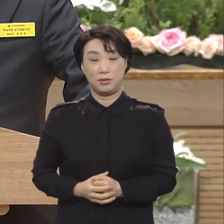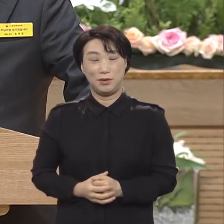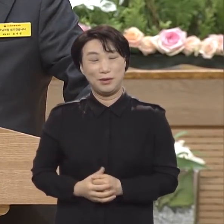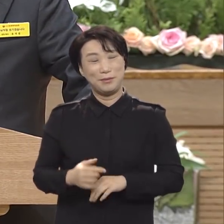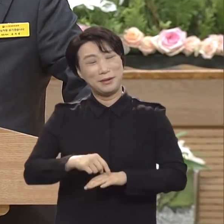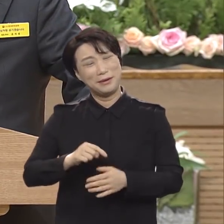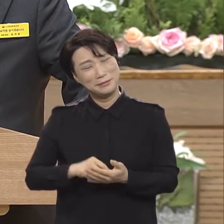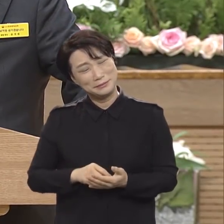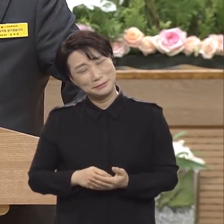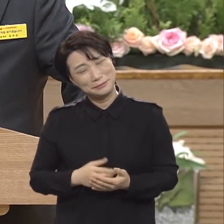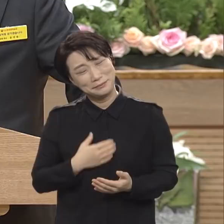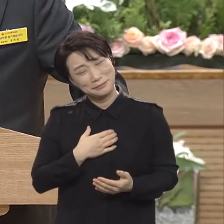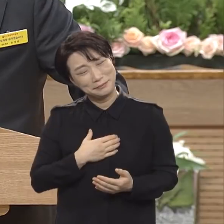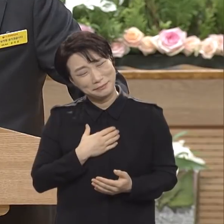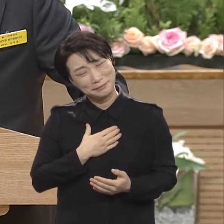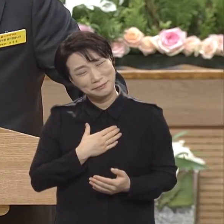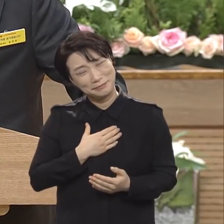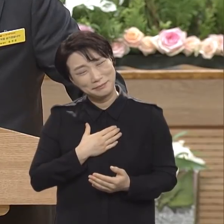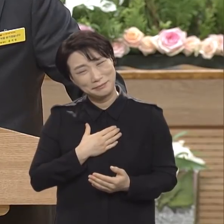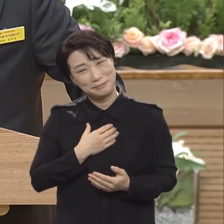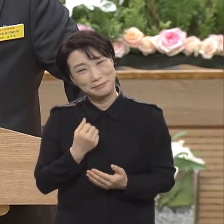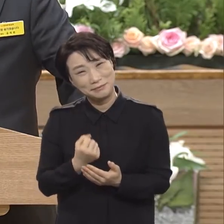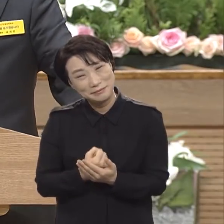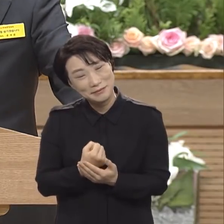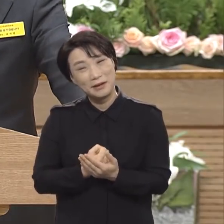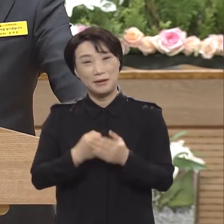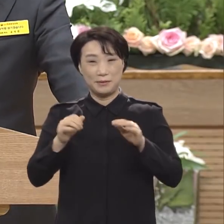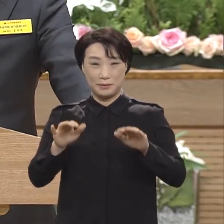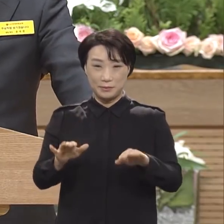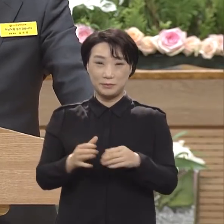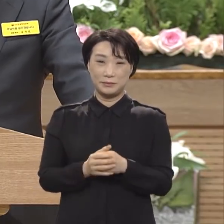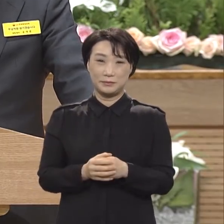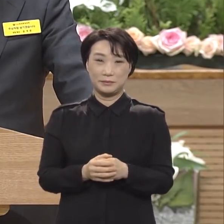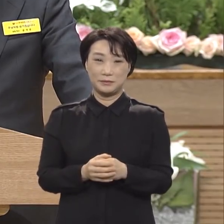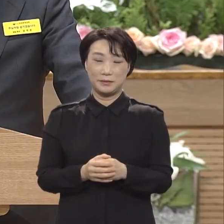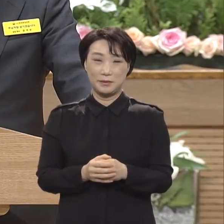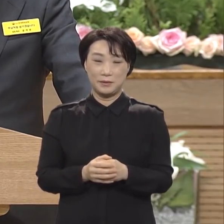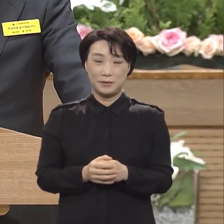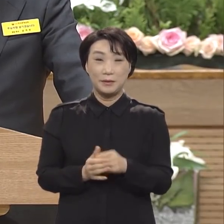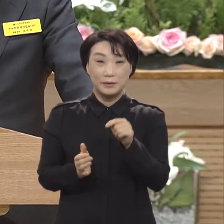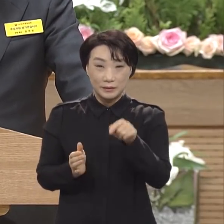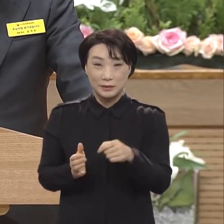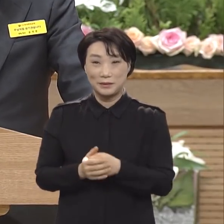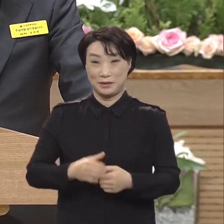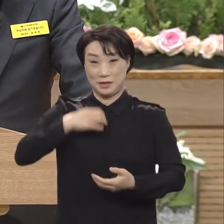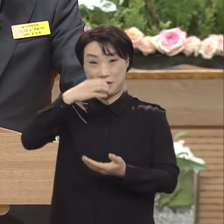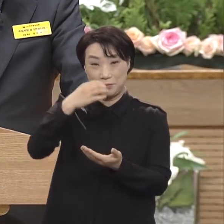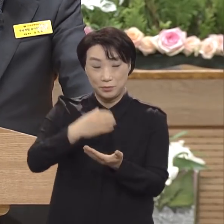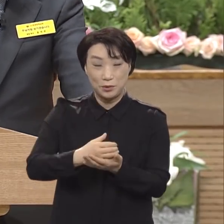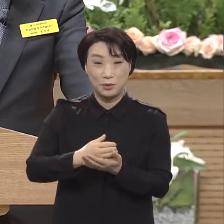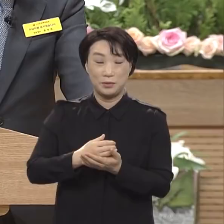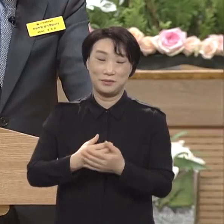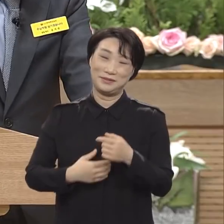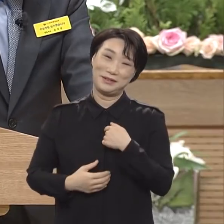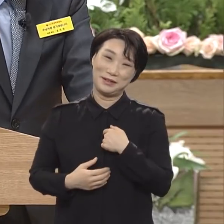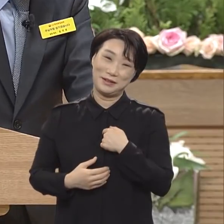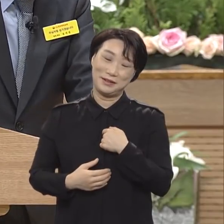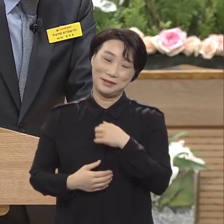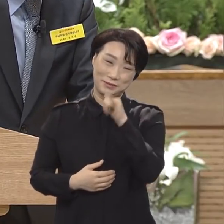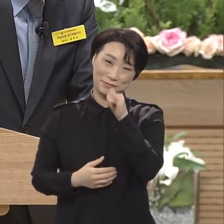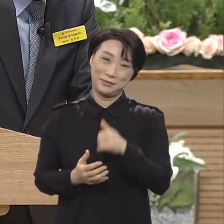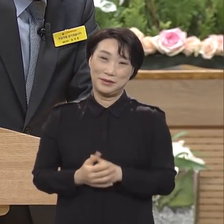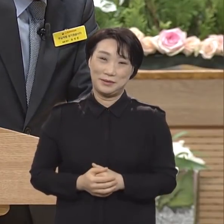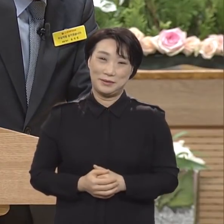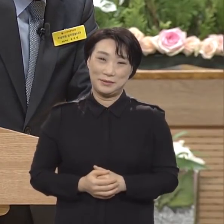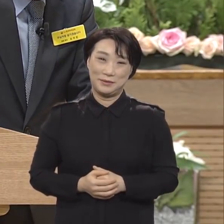가슴이 울컥하니 오늘 그런 감동을 받고